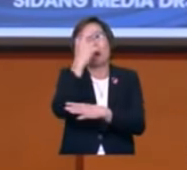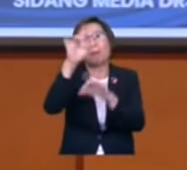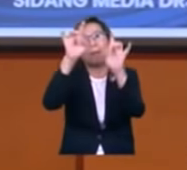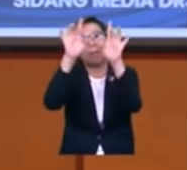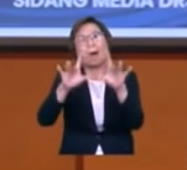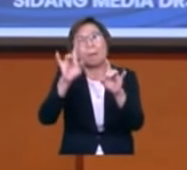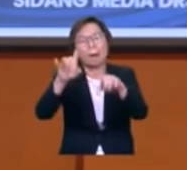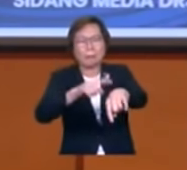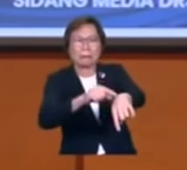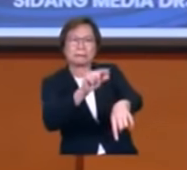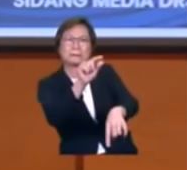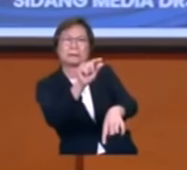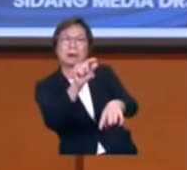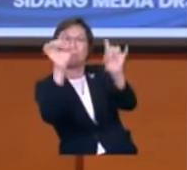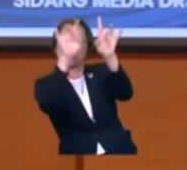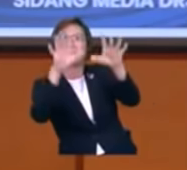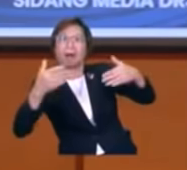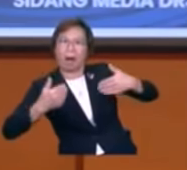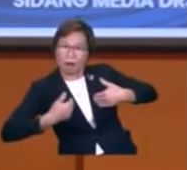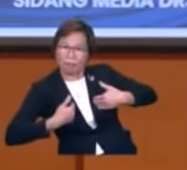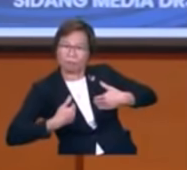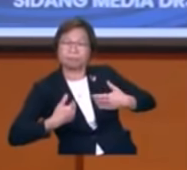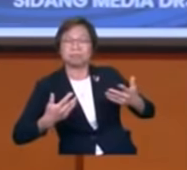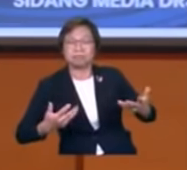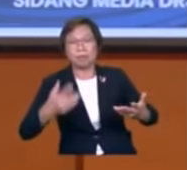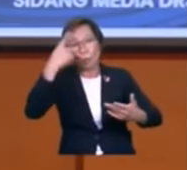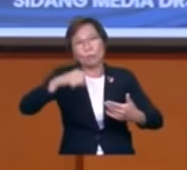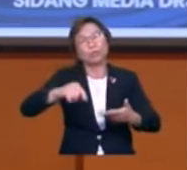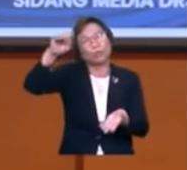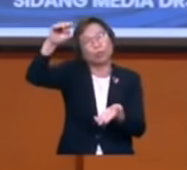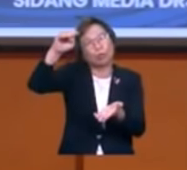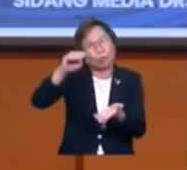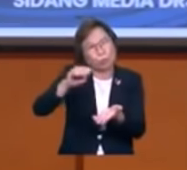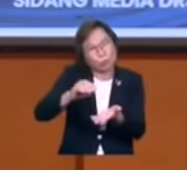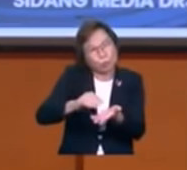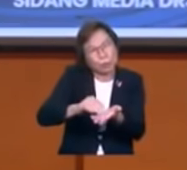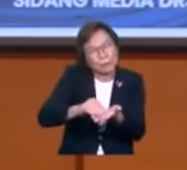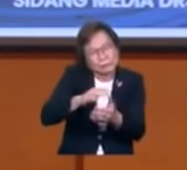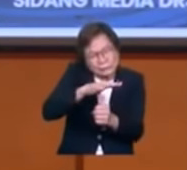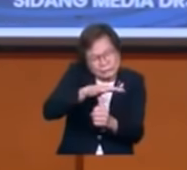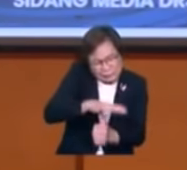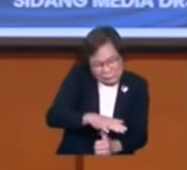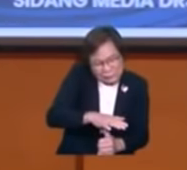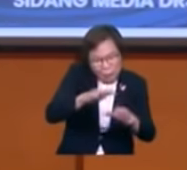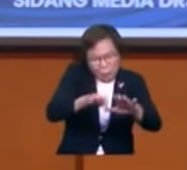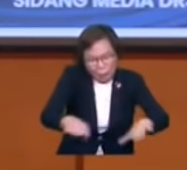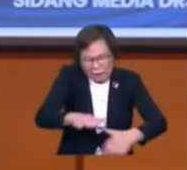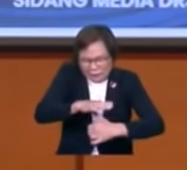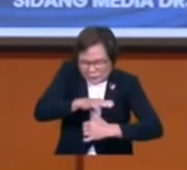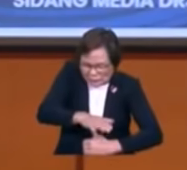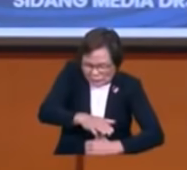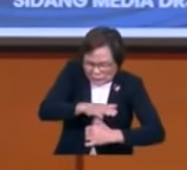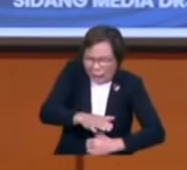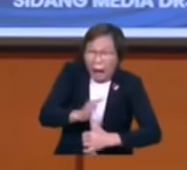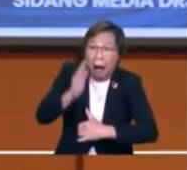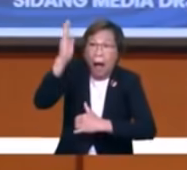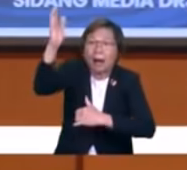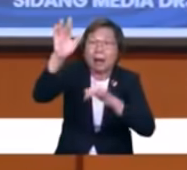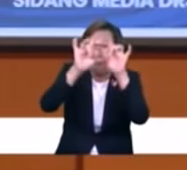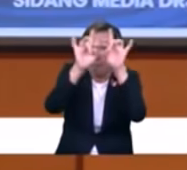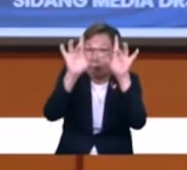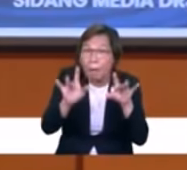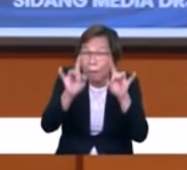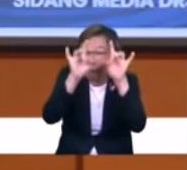dalam Mas Eyang terdekat maka untuk mengurangkan tekanan pada anak-anak ini yang bakal